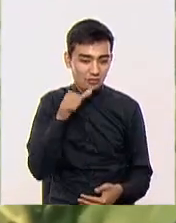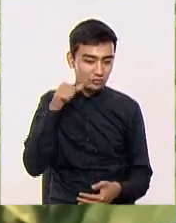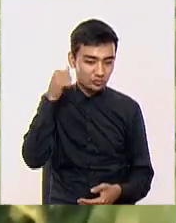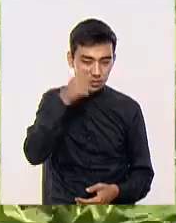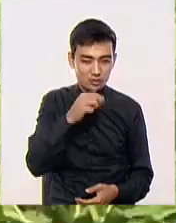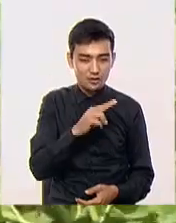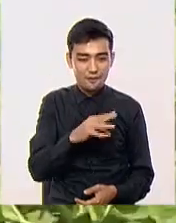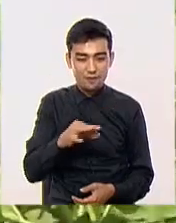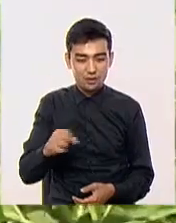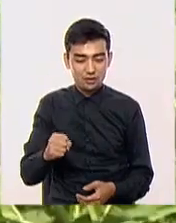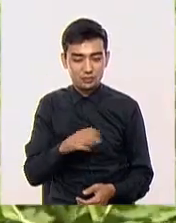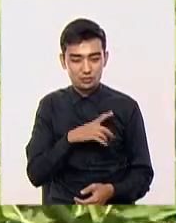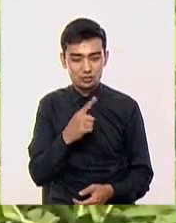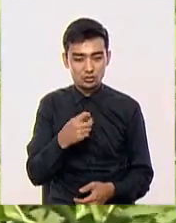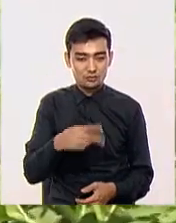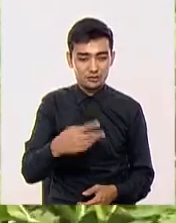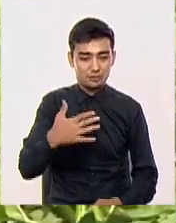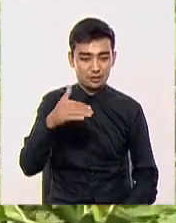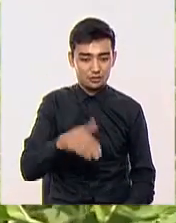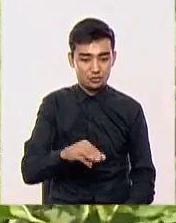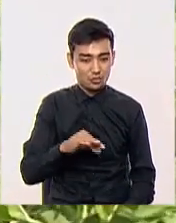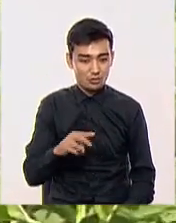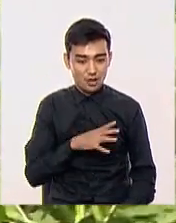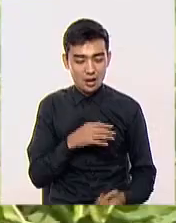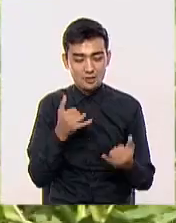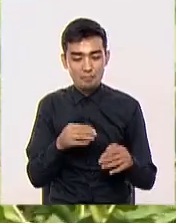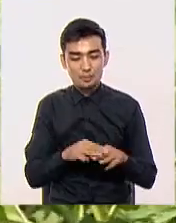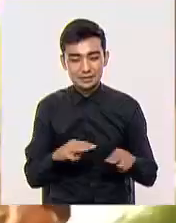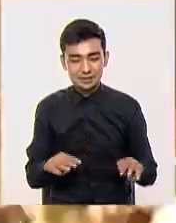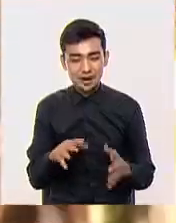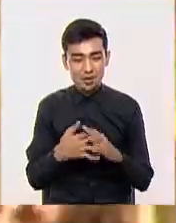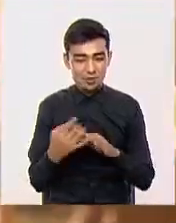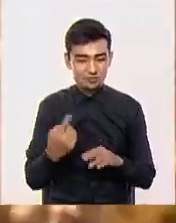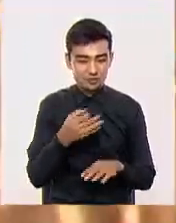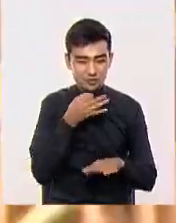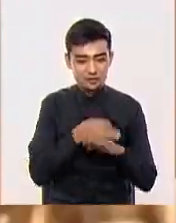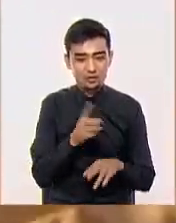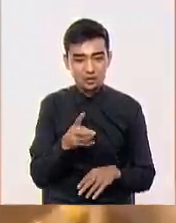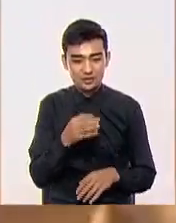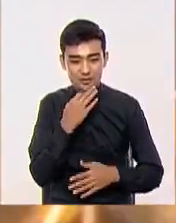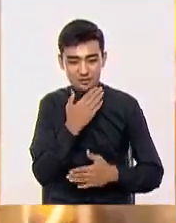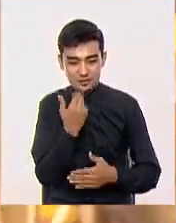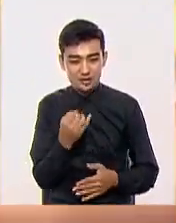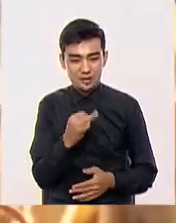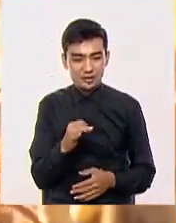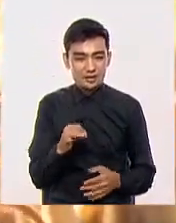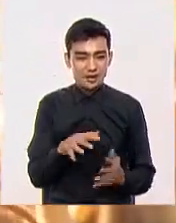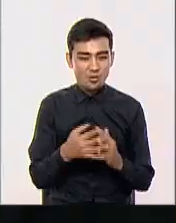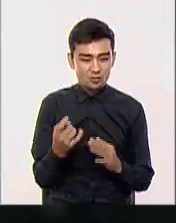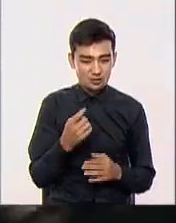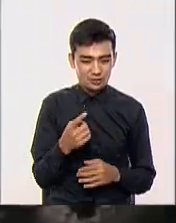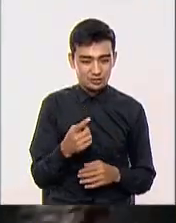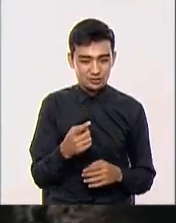квот на 125 тысяч тонн в министерстве сельского хозяйства отмечают что недовольство высказывает не сельхозпроизводителей а